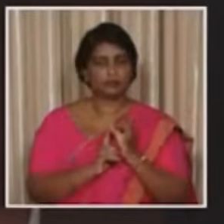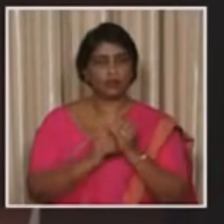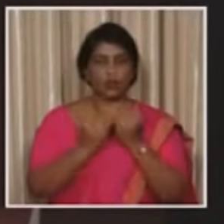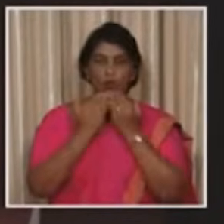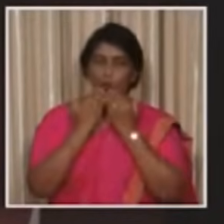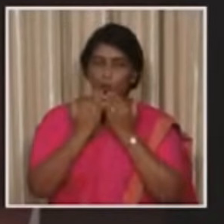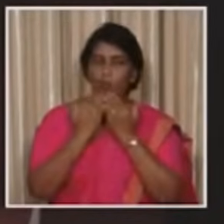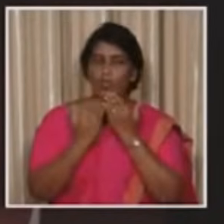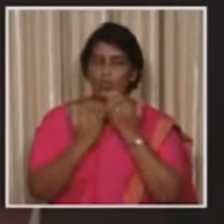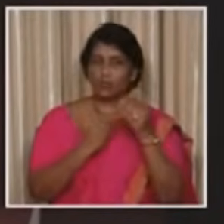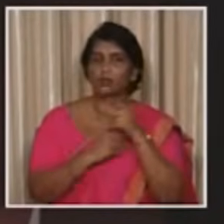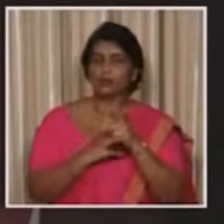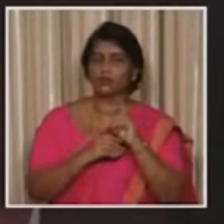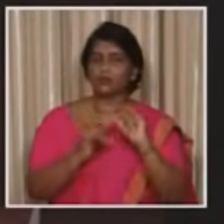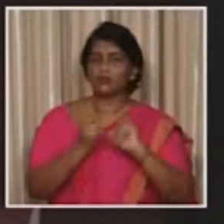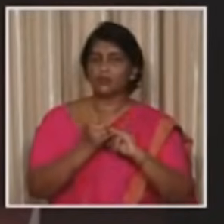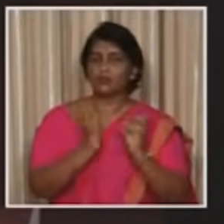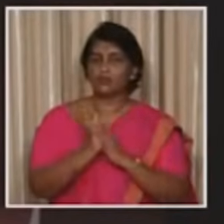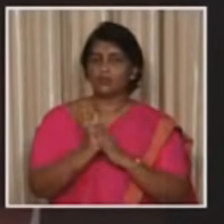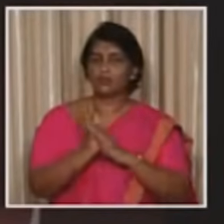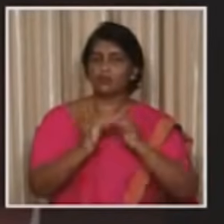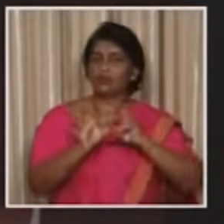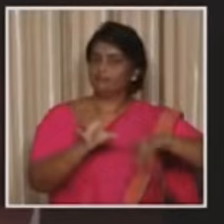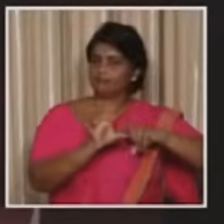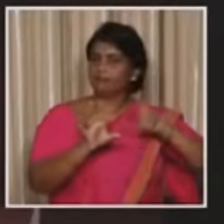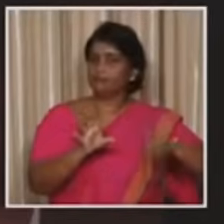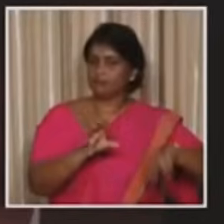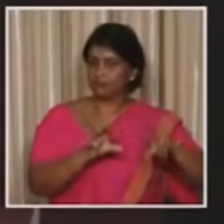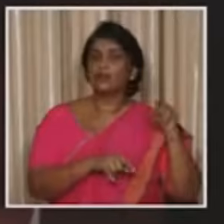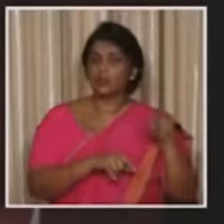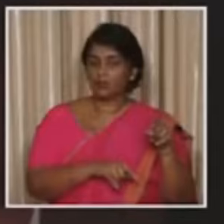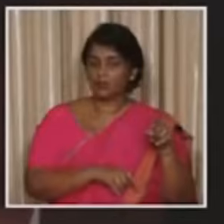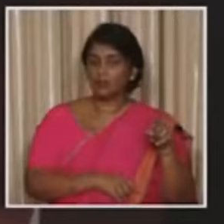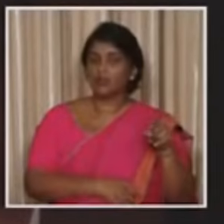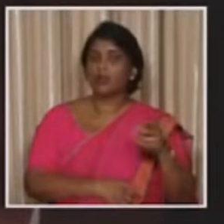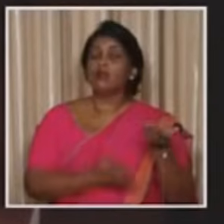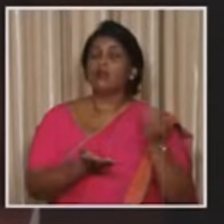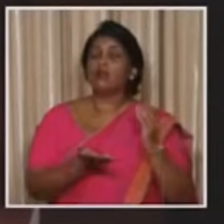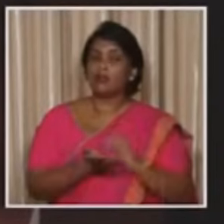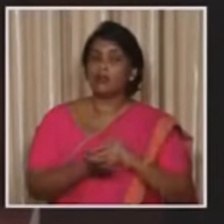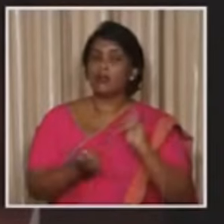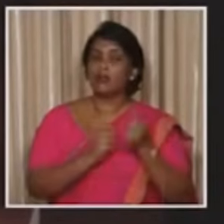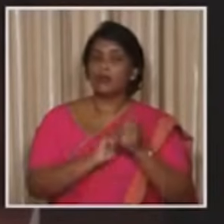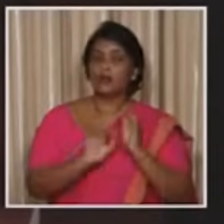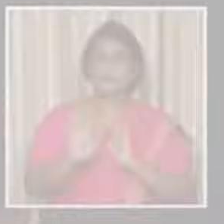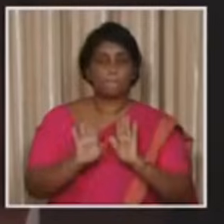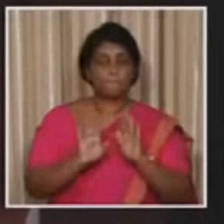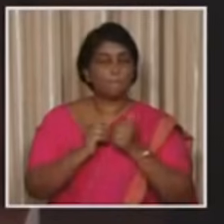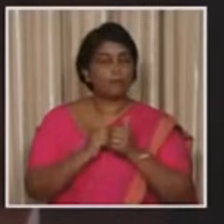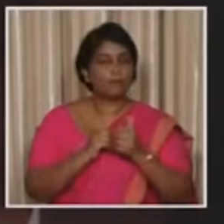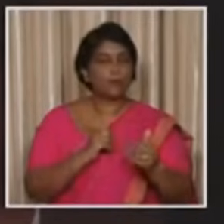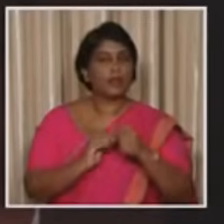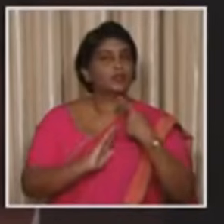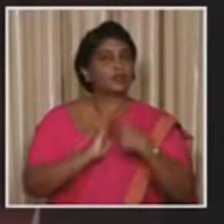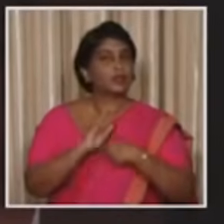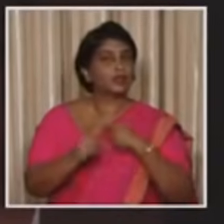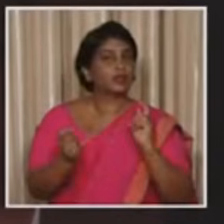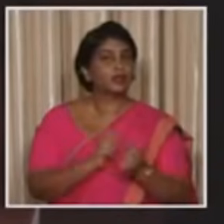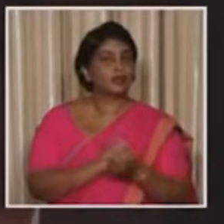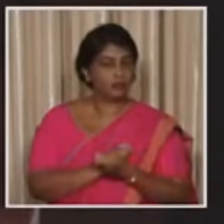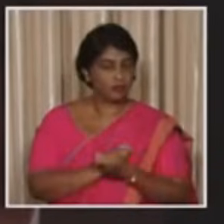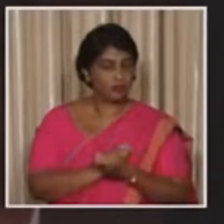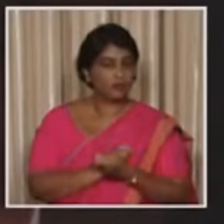उपदेश मत इंटरिम कमिटी के इल्ला आस्कर गन थी बिनो ए तुल आपहु क्रिकेट परिपालने अन्ने श्रीलंका क्रिकेट